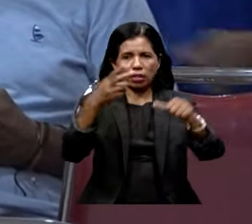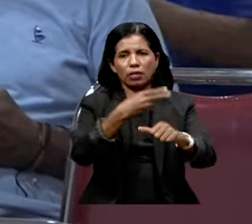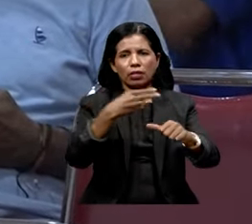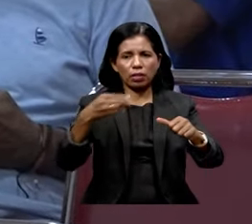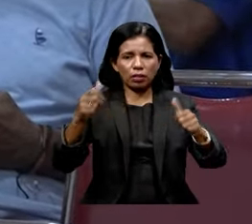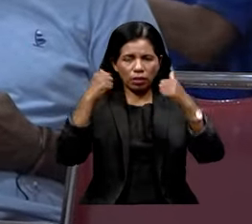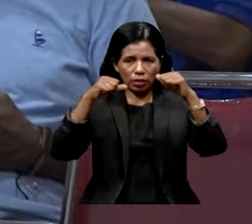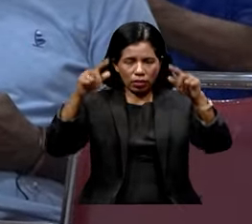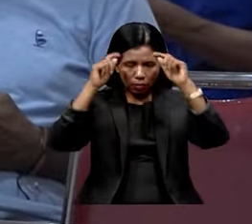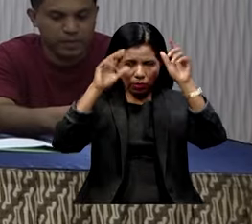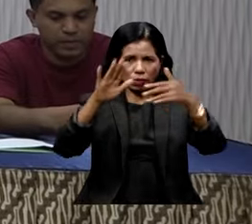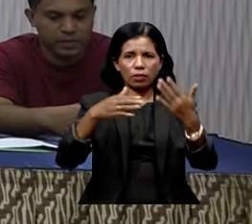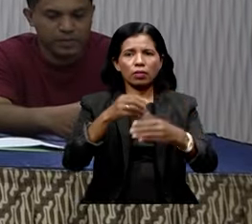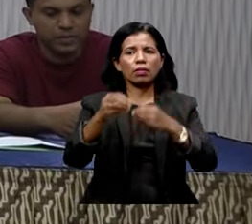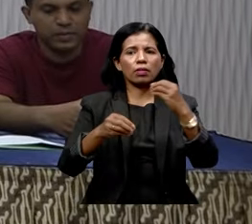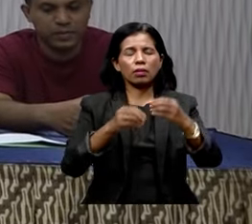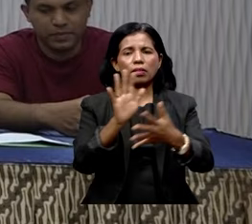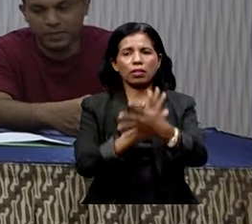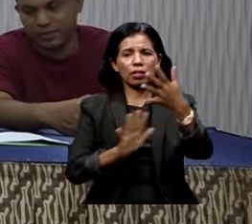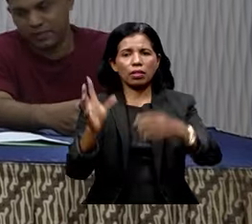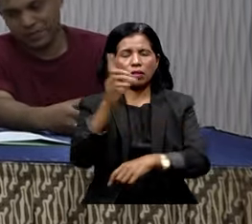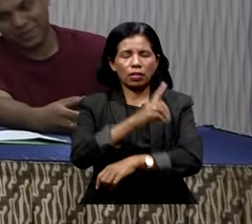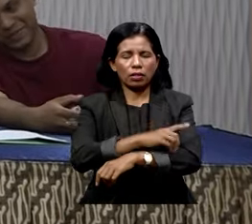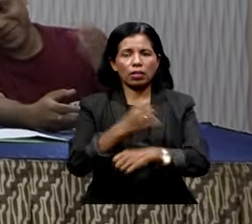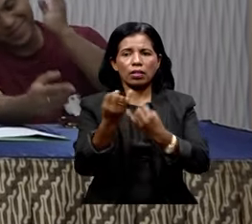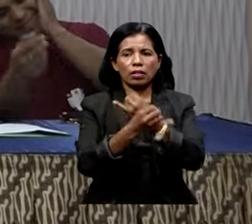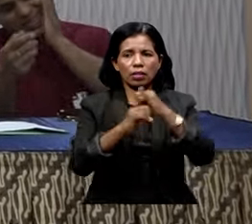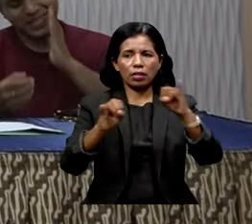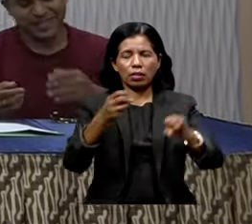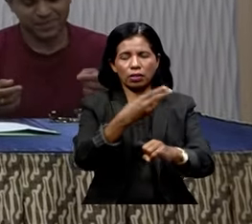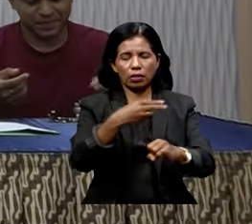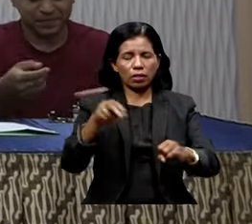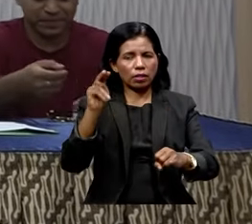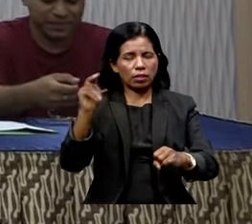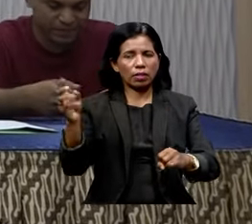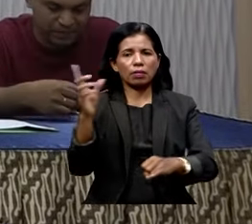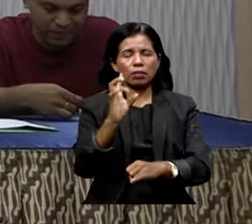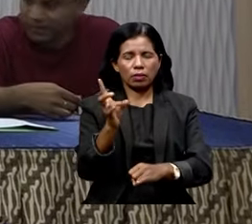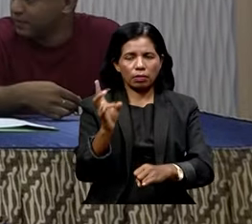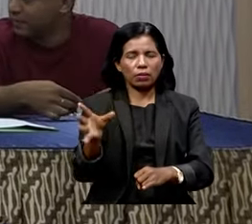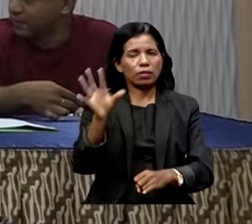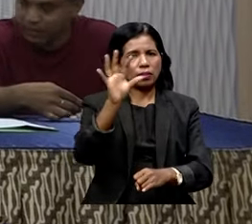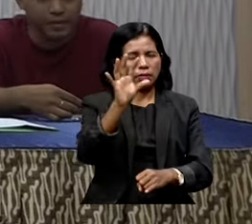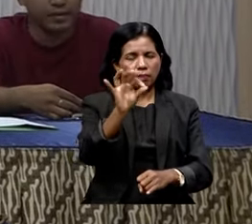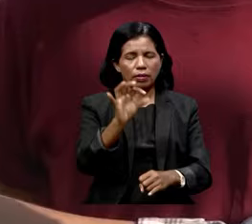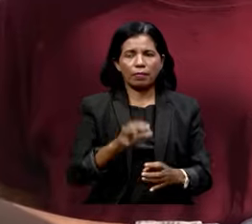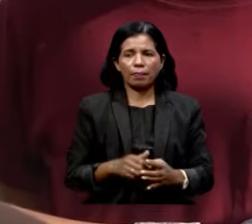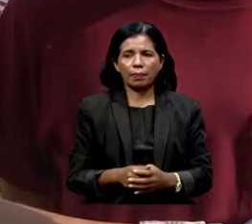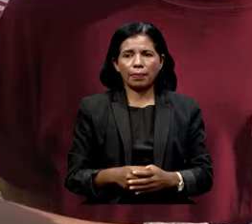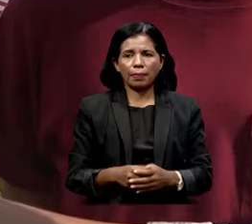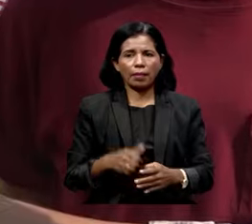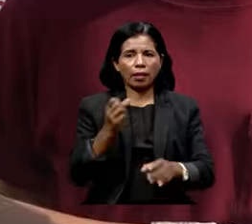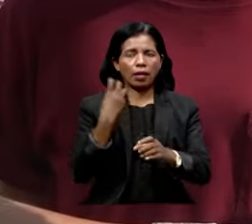artista Timor-Leste relasion ho komemorasaun loron independensia Indonesia nian badala hitunulu resensia. Acara ini kami